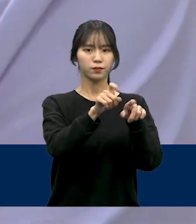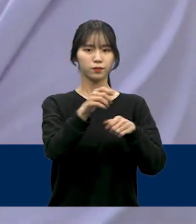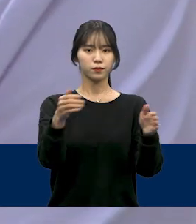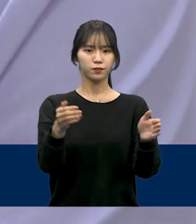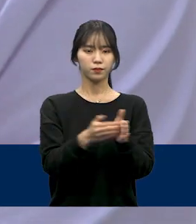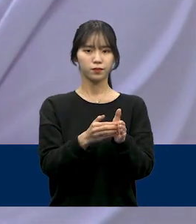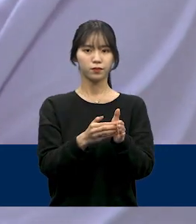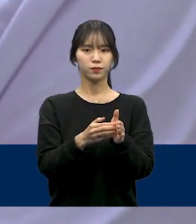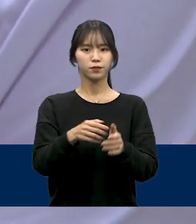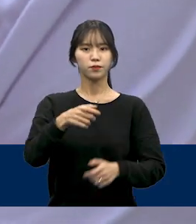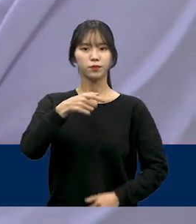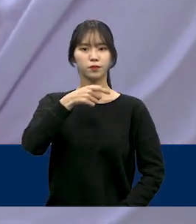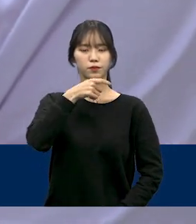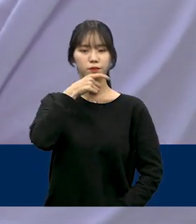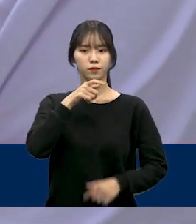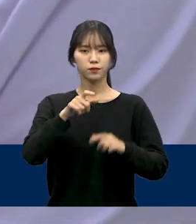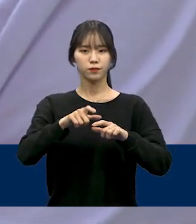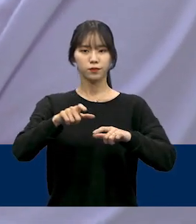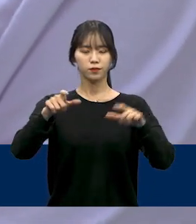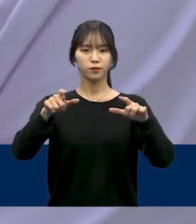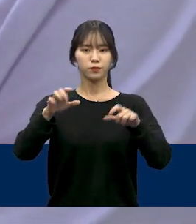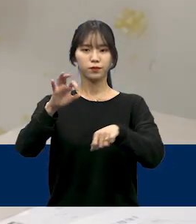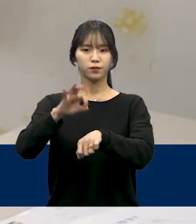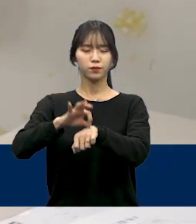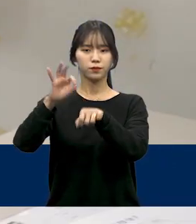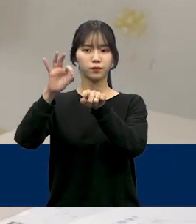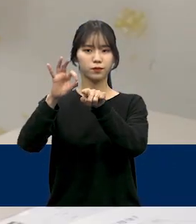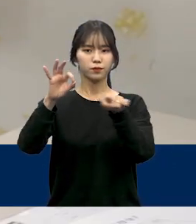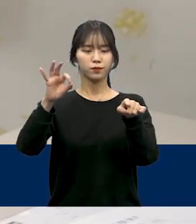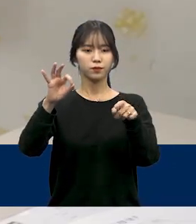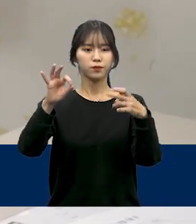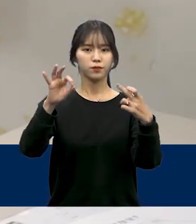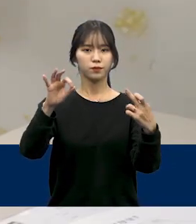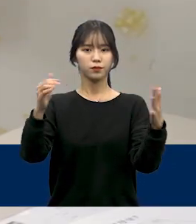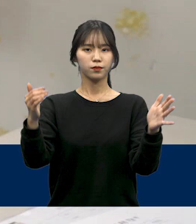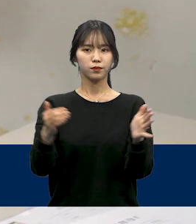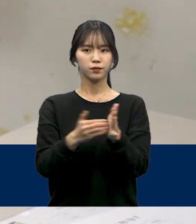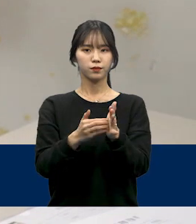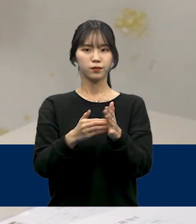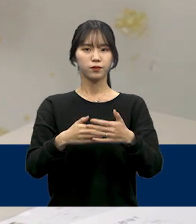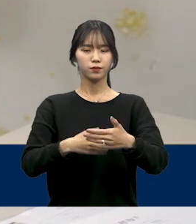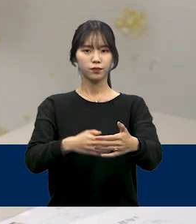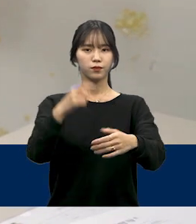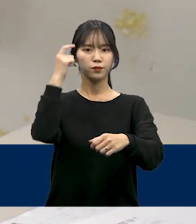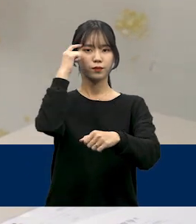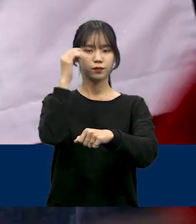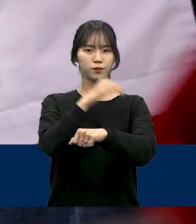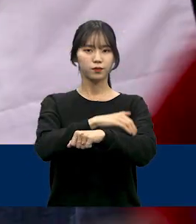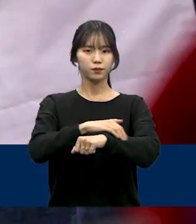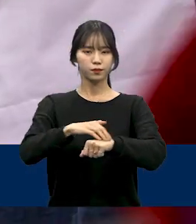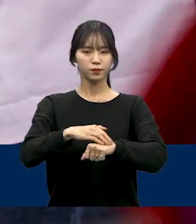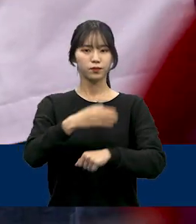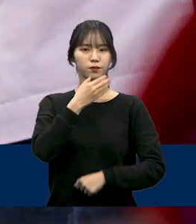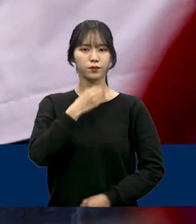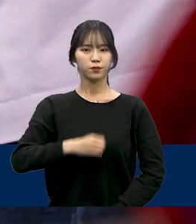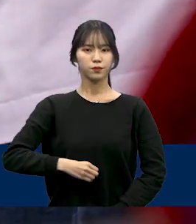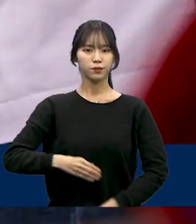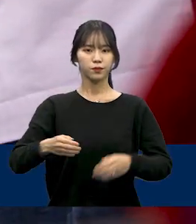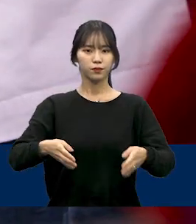진료는 4월부터 11월까지 매월 둘째, 넷째 수요일 오전 10시부터 12시까지